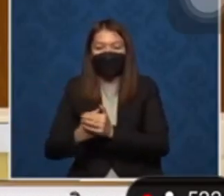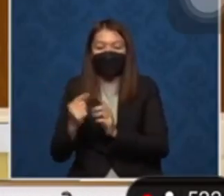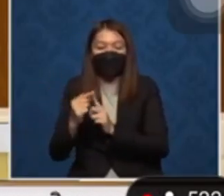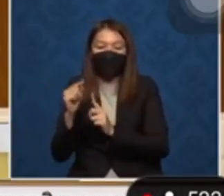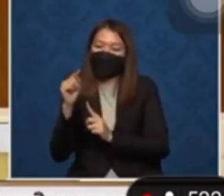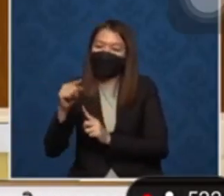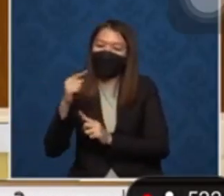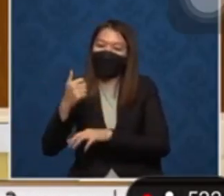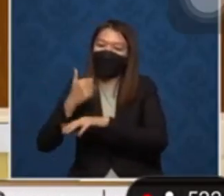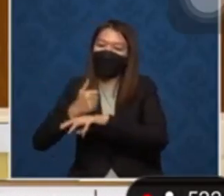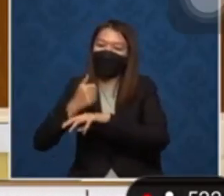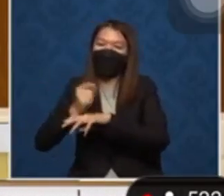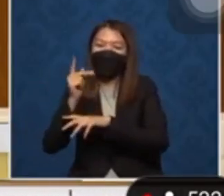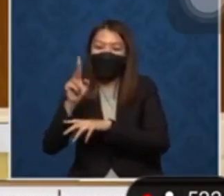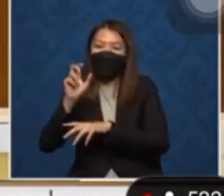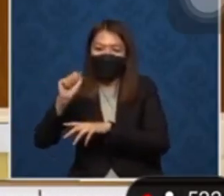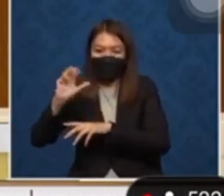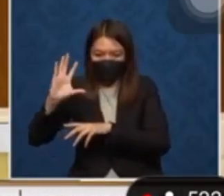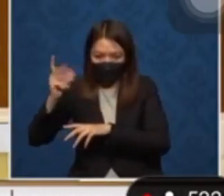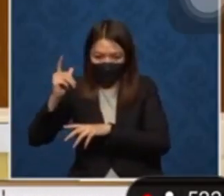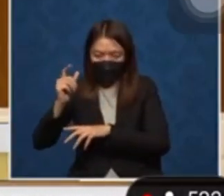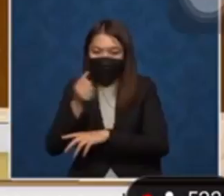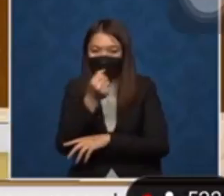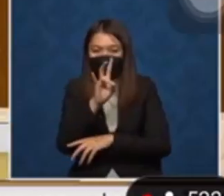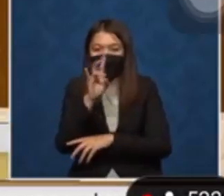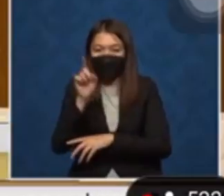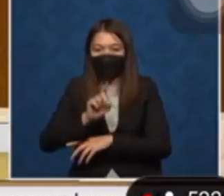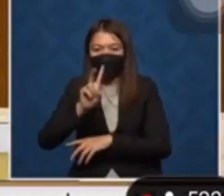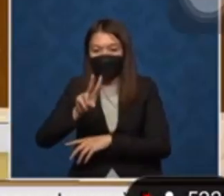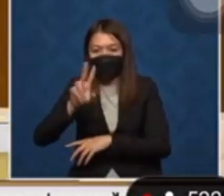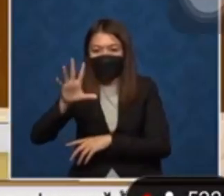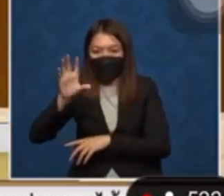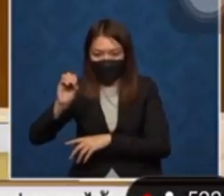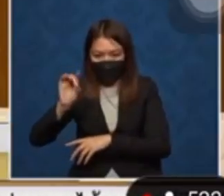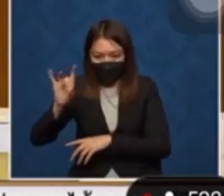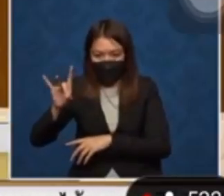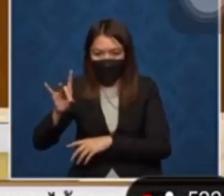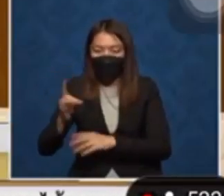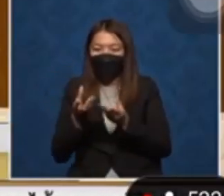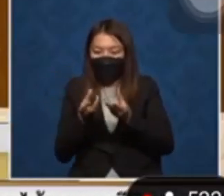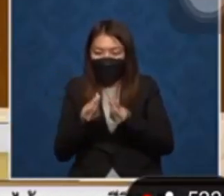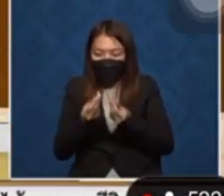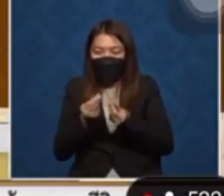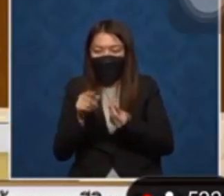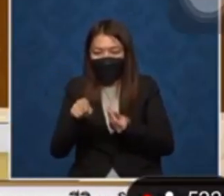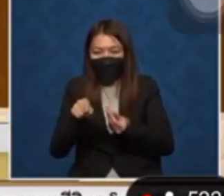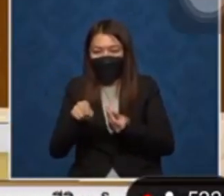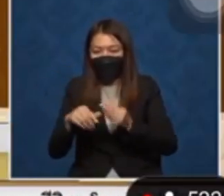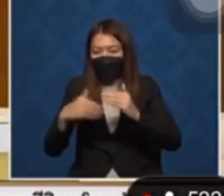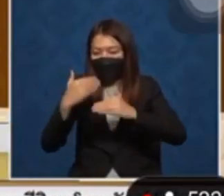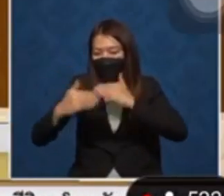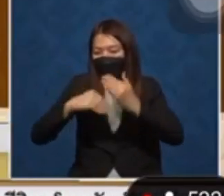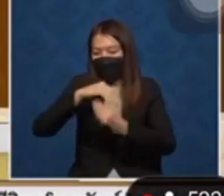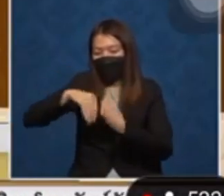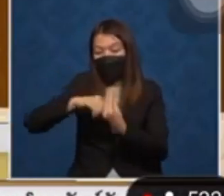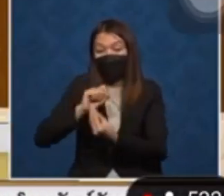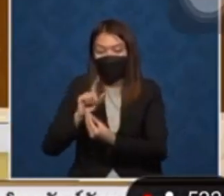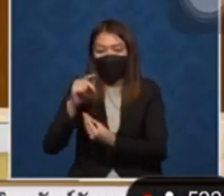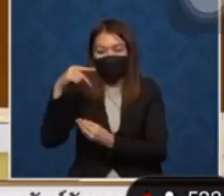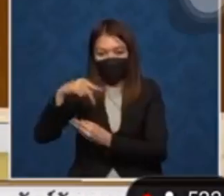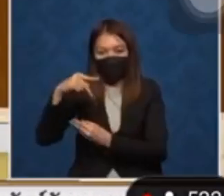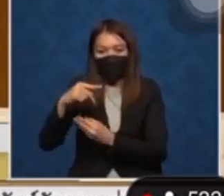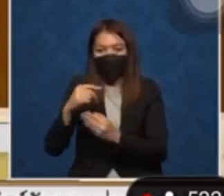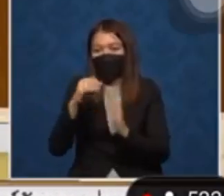คสช.ที่ 17/2558 จัดหาที่ดินเพื่อทำเขตพัฒนาเศรษฐกิจพิเศษ5จังหวั